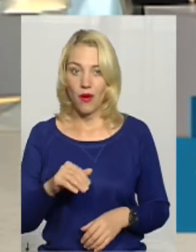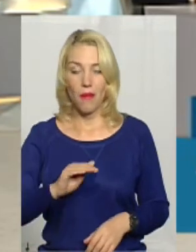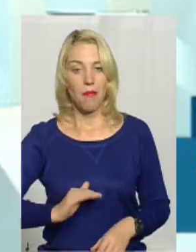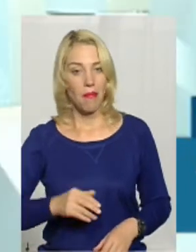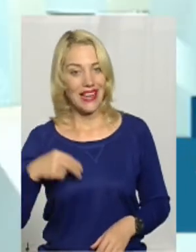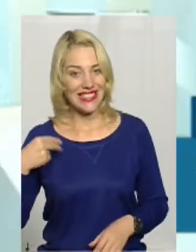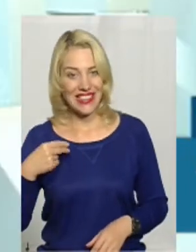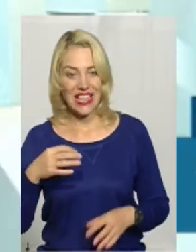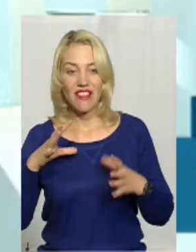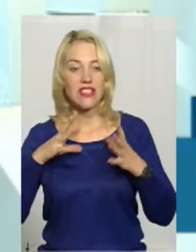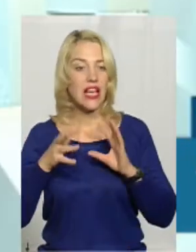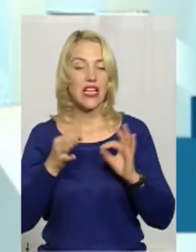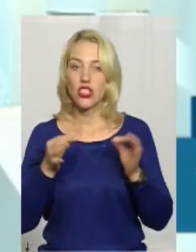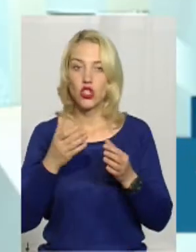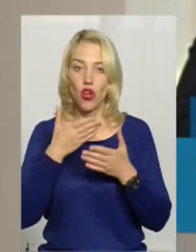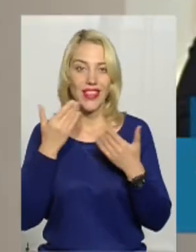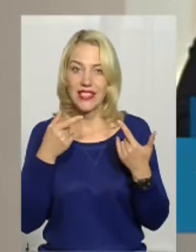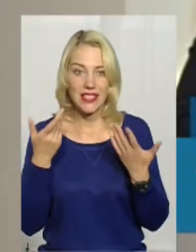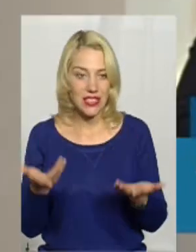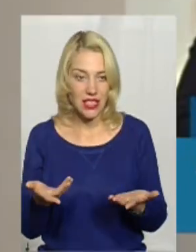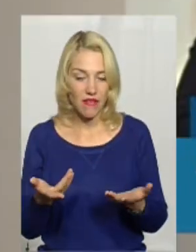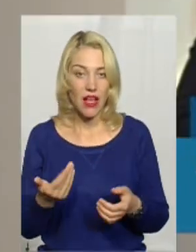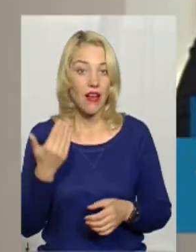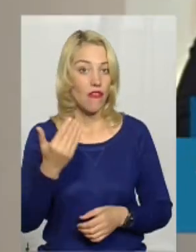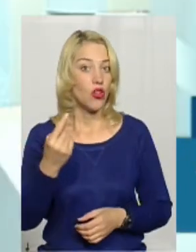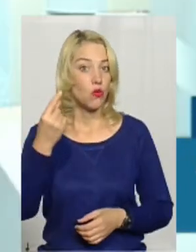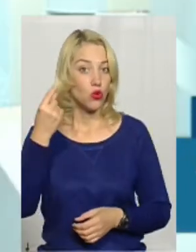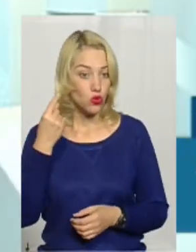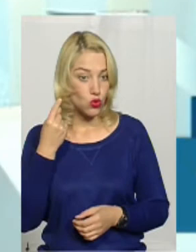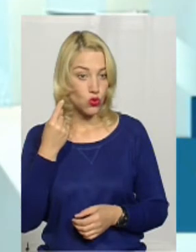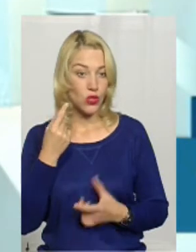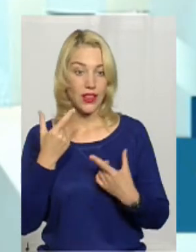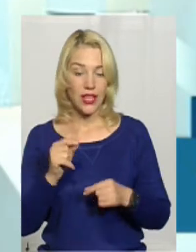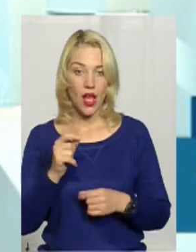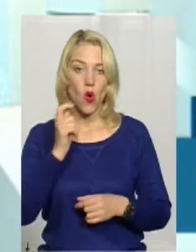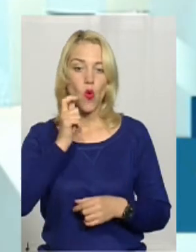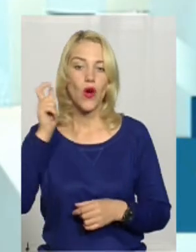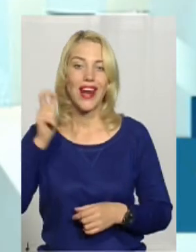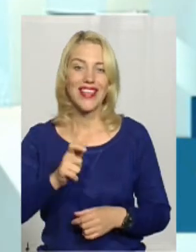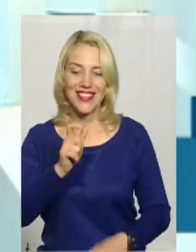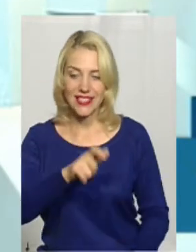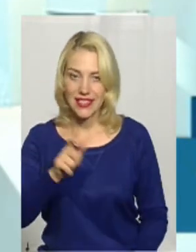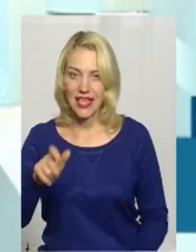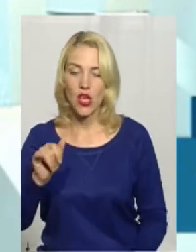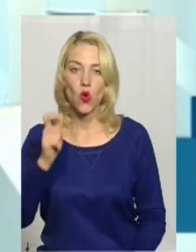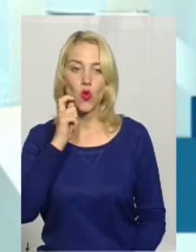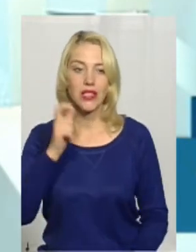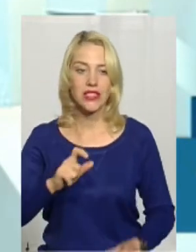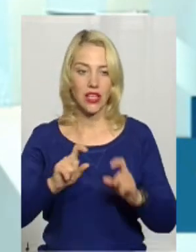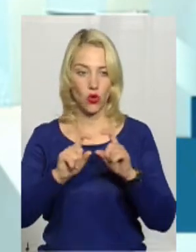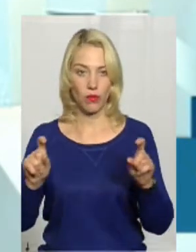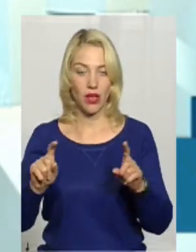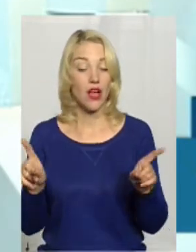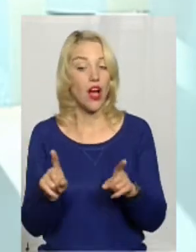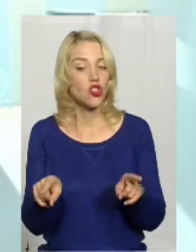сказати. Ви почули, і глядач почув, де президент сказав «українці і українські компанії». Але що таке